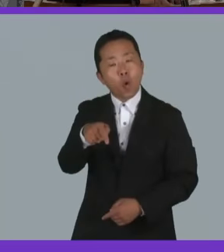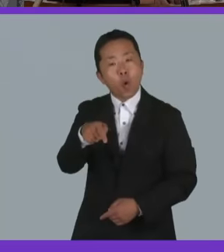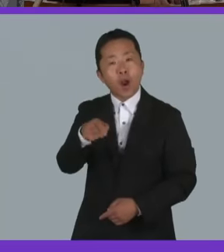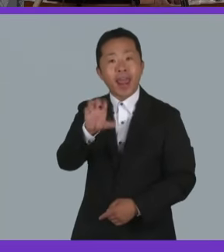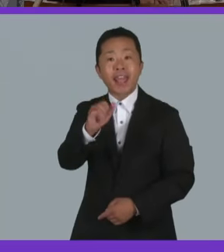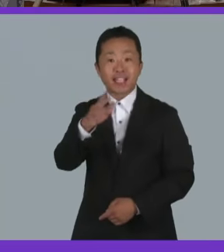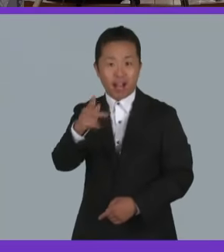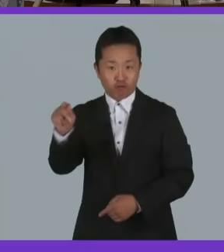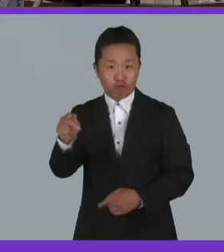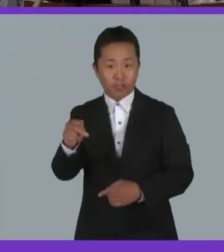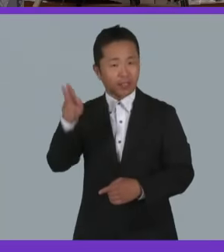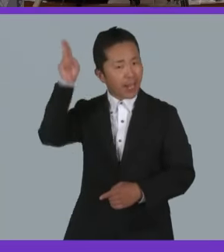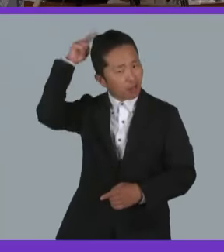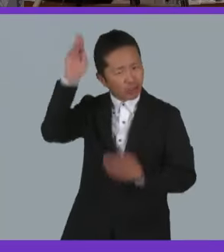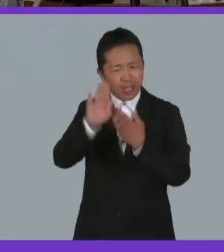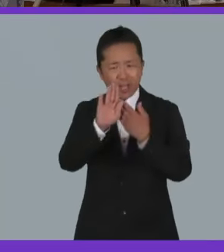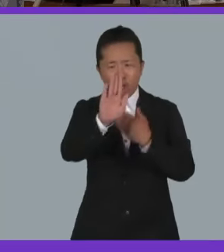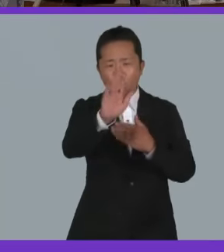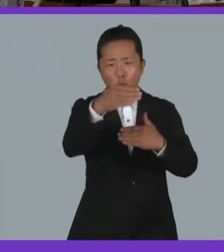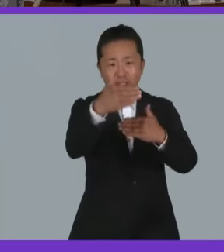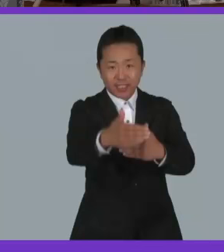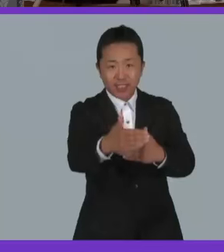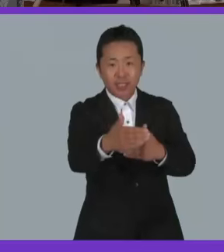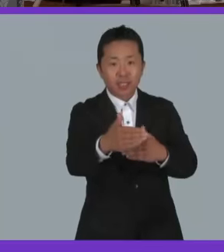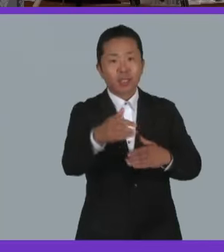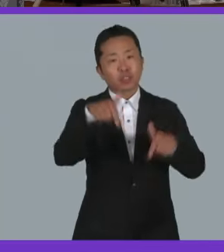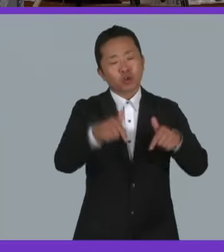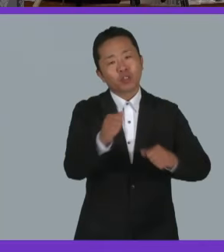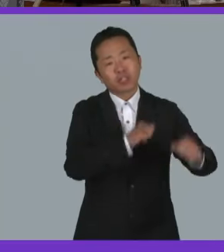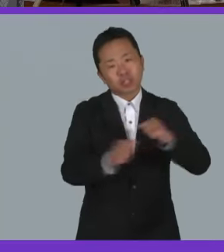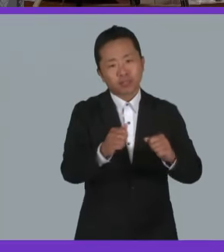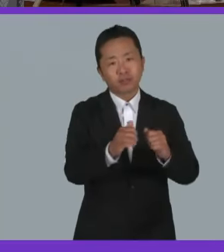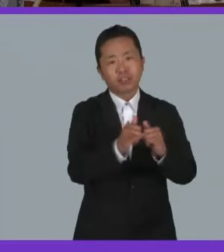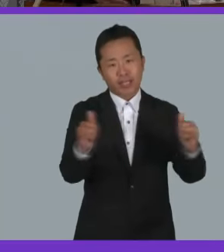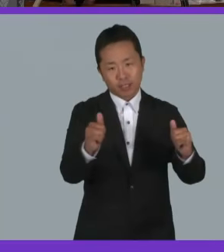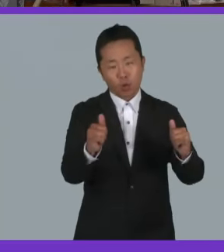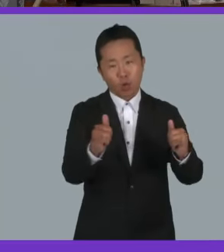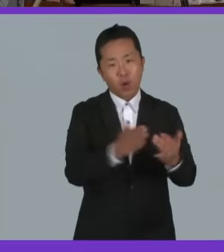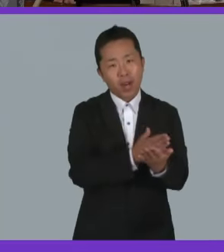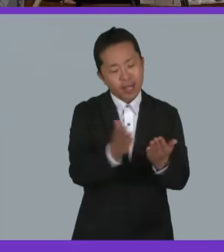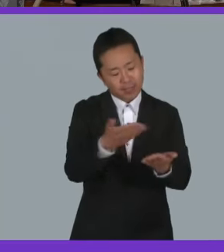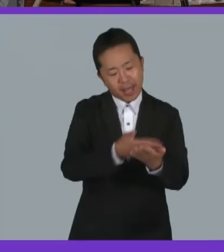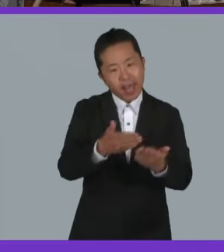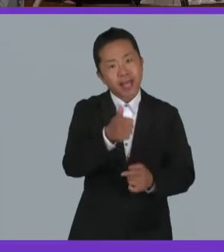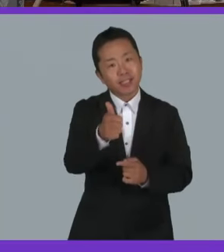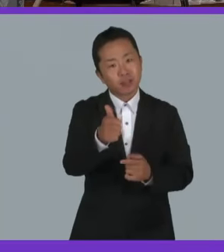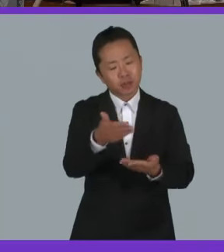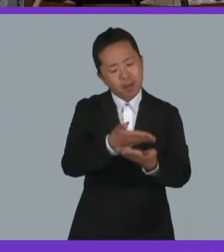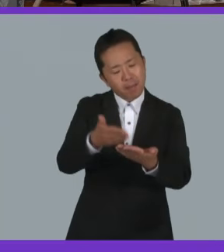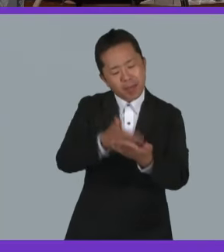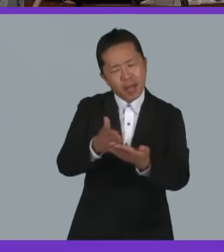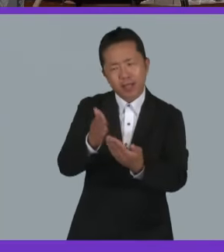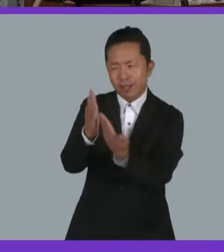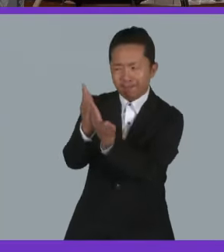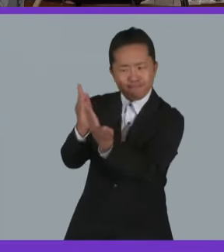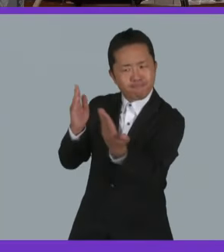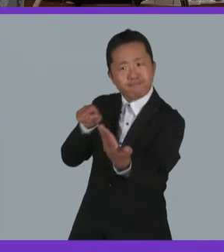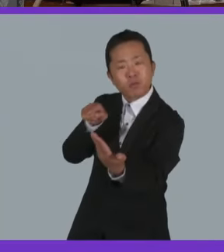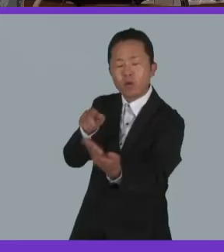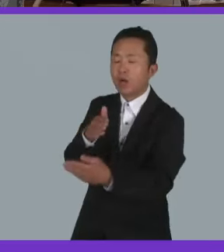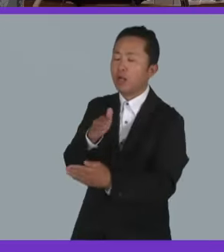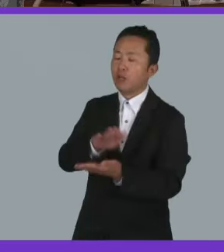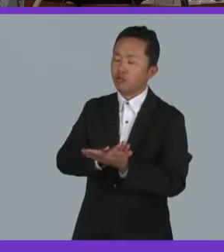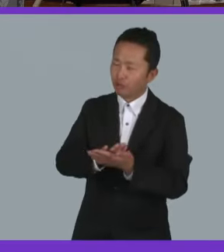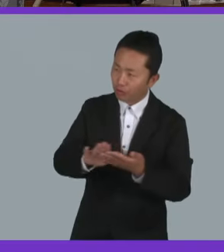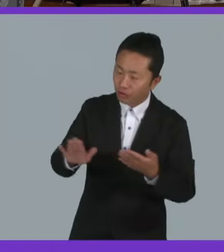戸時代後期に京都で活躍したさまざまな流派の絵師によって描かれた障壁画は、本当に美しく、私